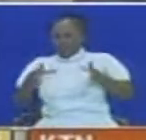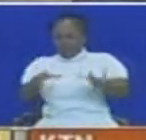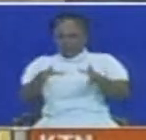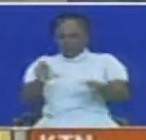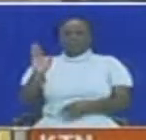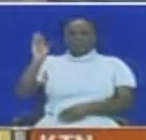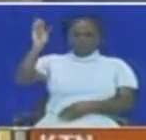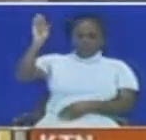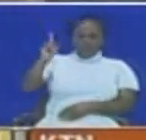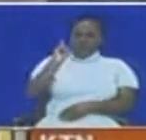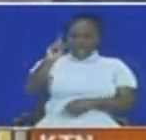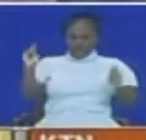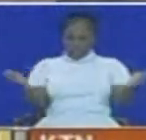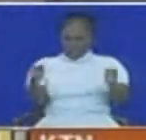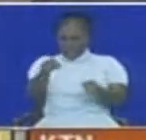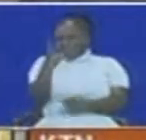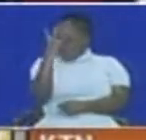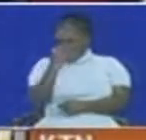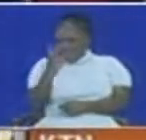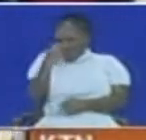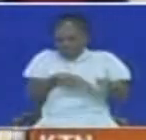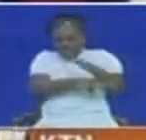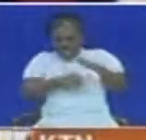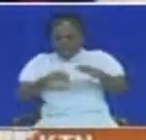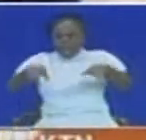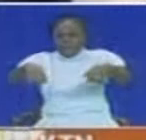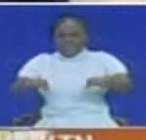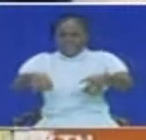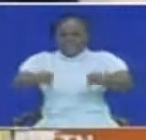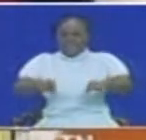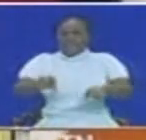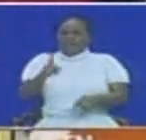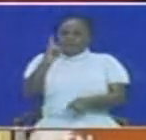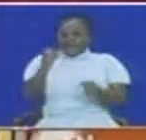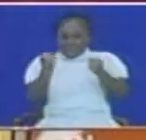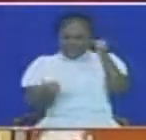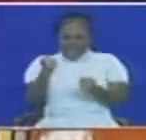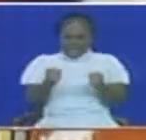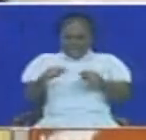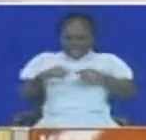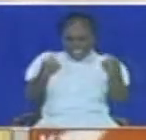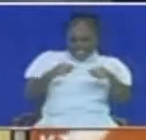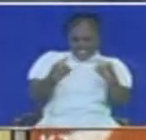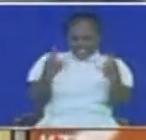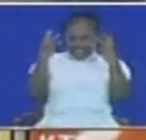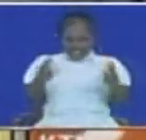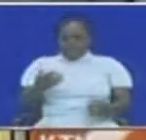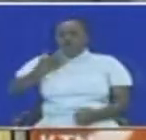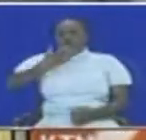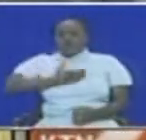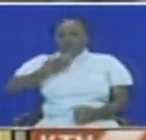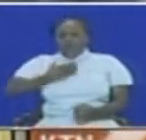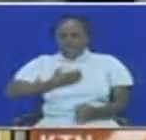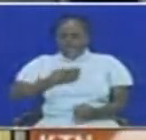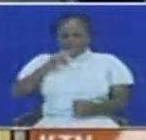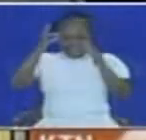cha mganga mmoja baada ya kushukiwa kuhusika katika wizi wa pikipiki ambapo dereva wake alijeruhiwa. Na mmiliki wa pikipiki hiyo basi